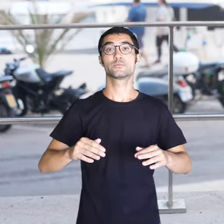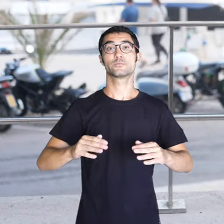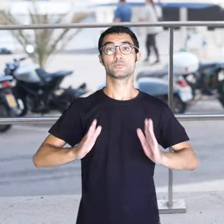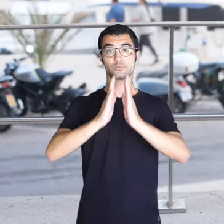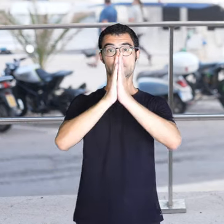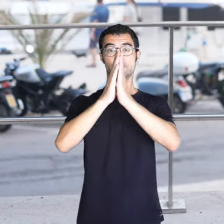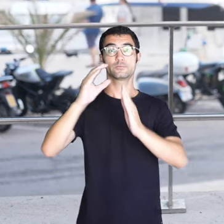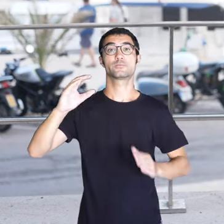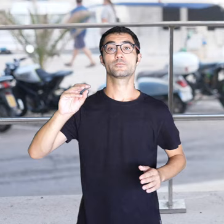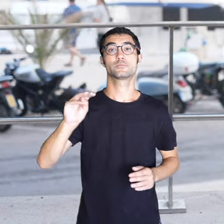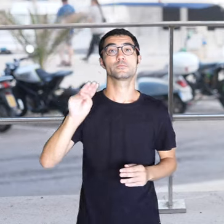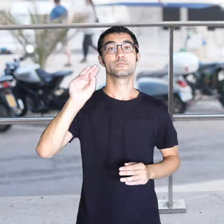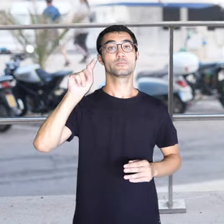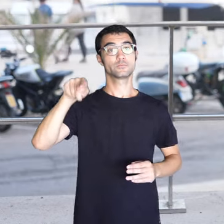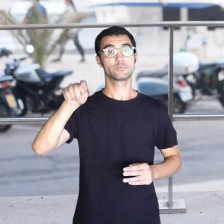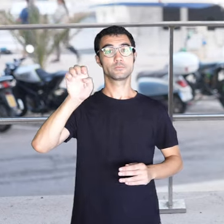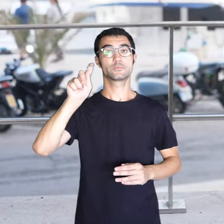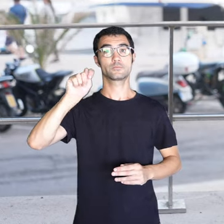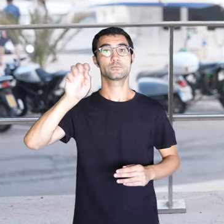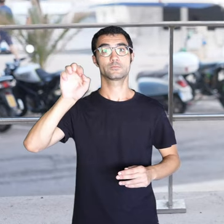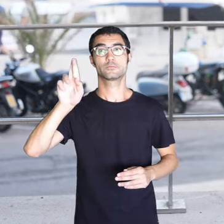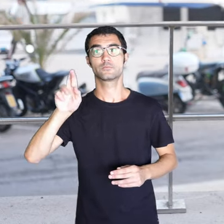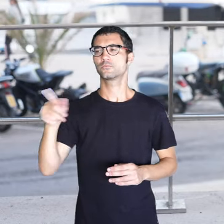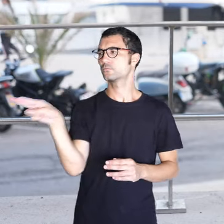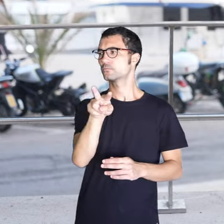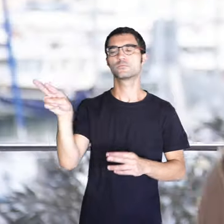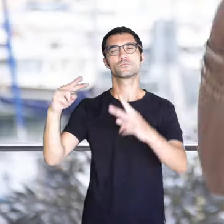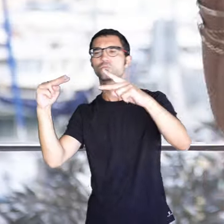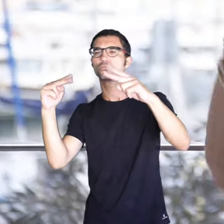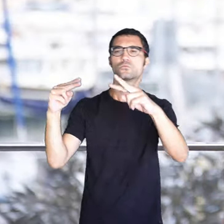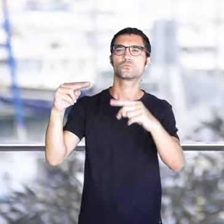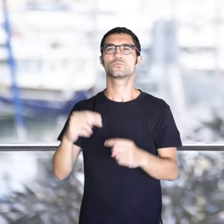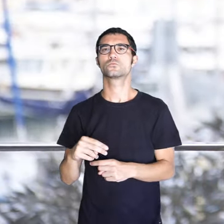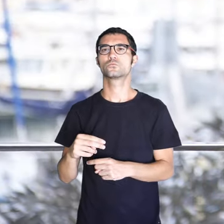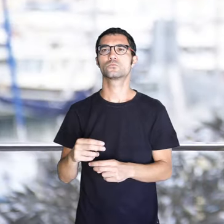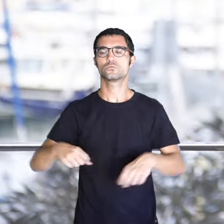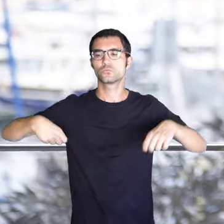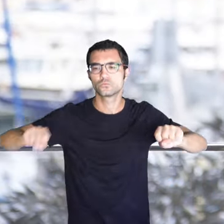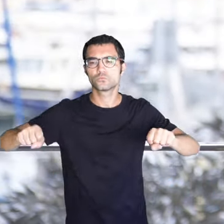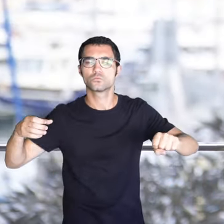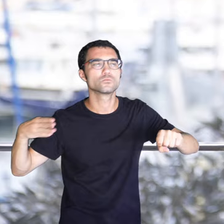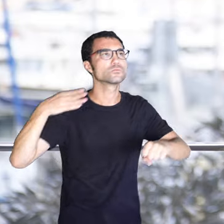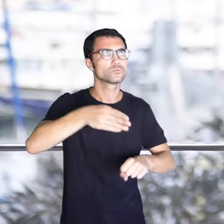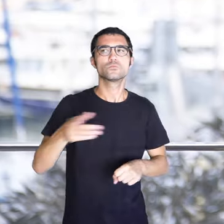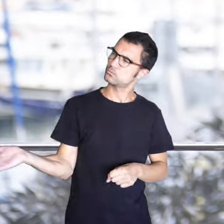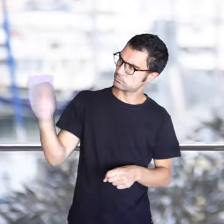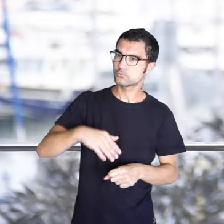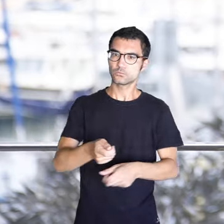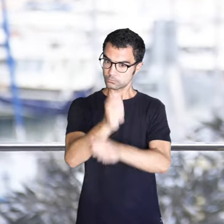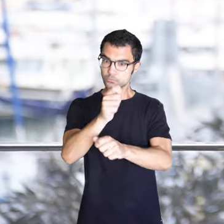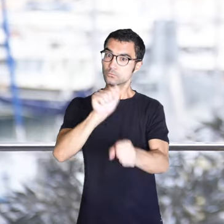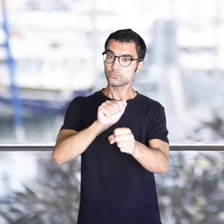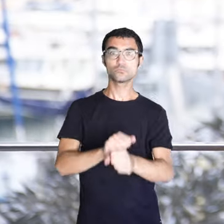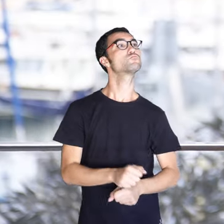era motorista, a veure si se voldria embarcar amb ells quan se n'aniria a Sant Carles. I ell li va dir que sí.